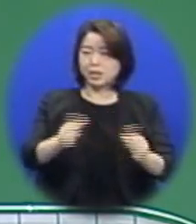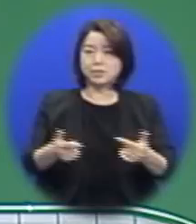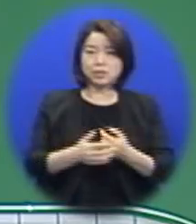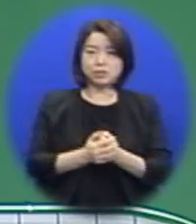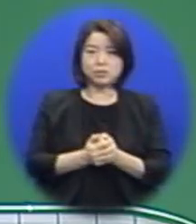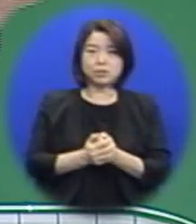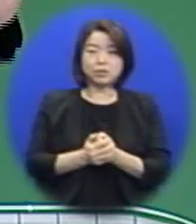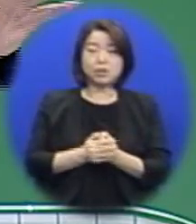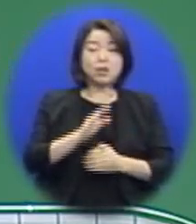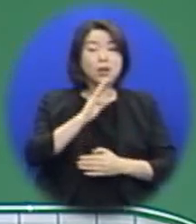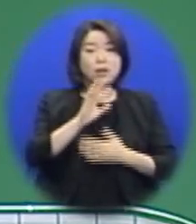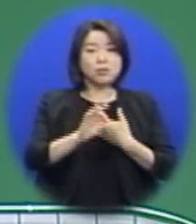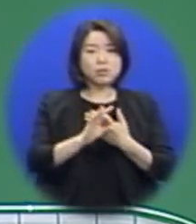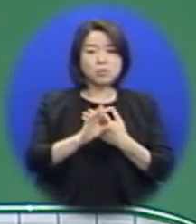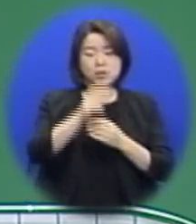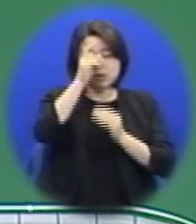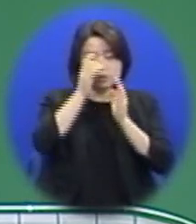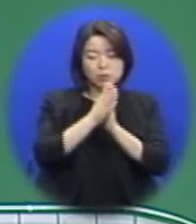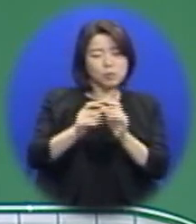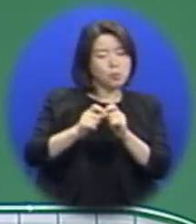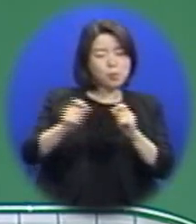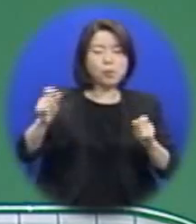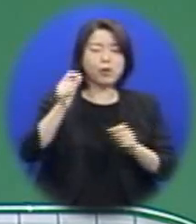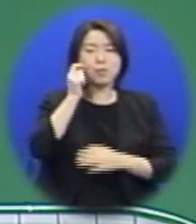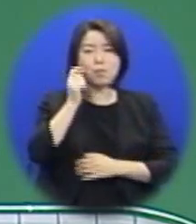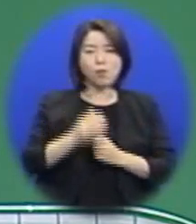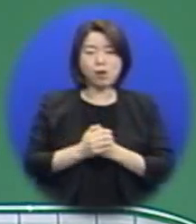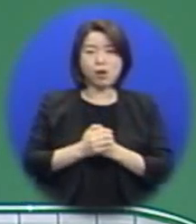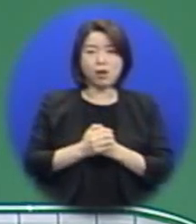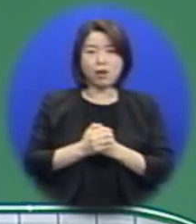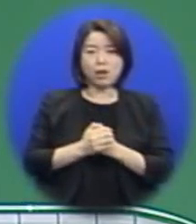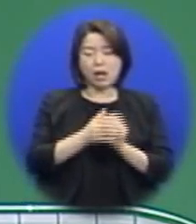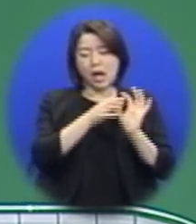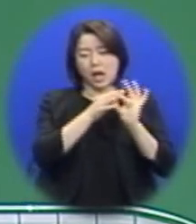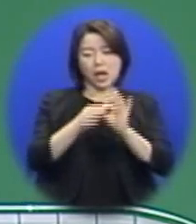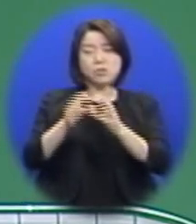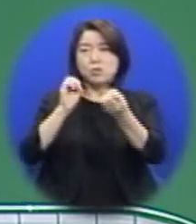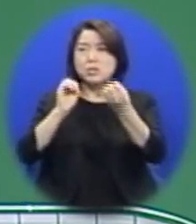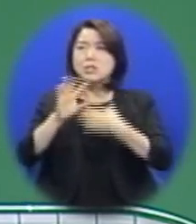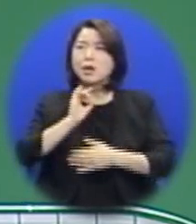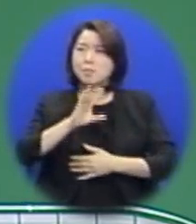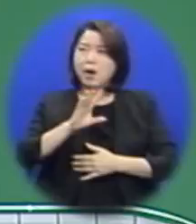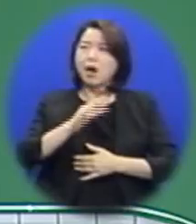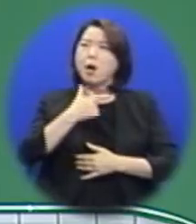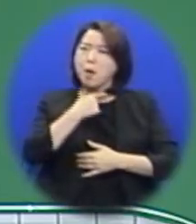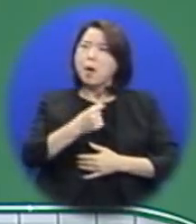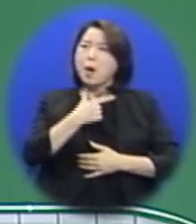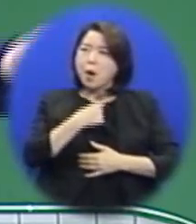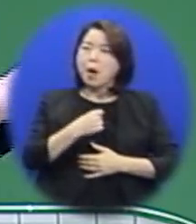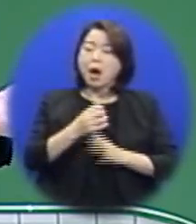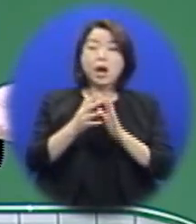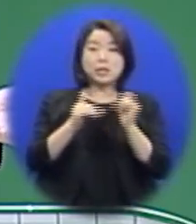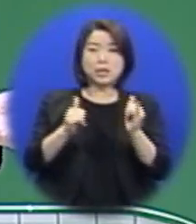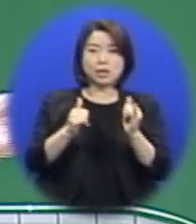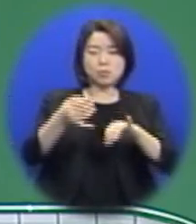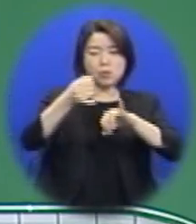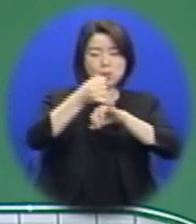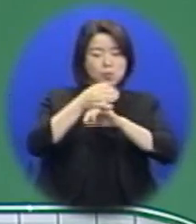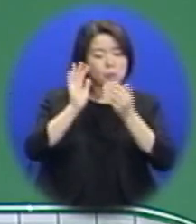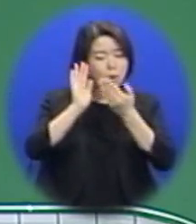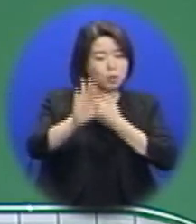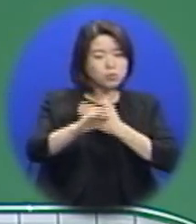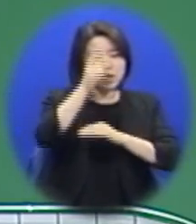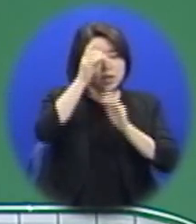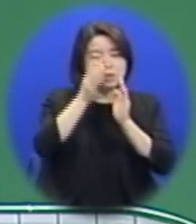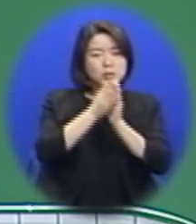그러면 기도 오래 못합니다. 계속 응답만 바라보고 기도하는 사람, 그는 반드시 기도에 대한 좌절에 빠져.